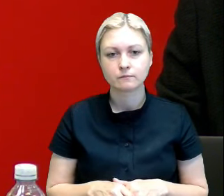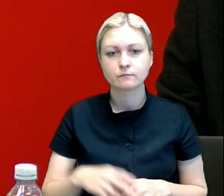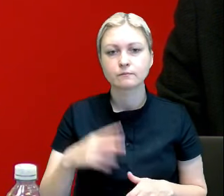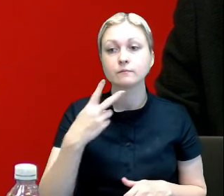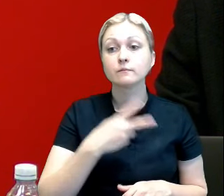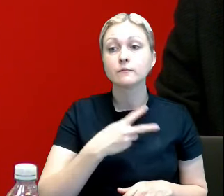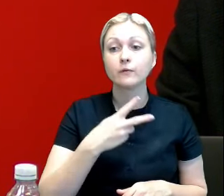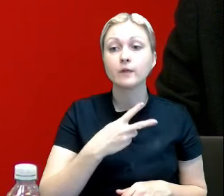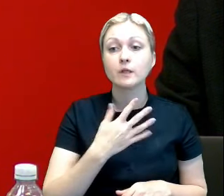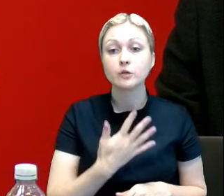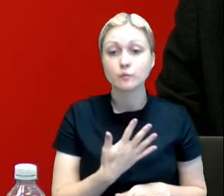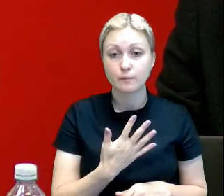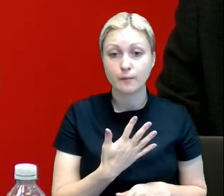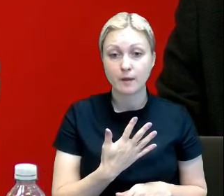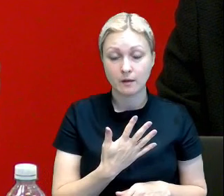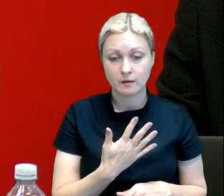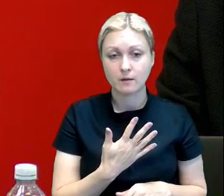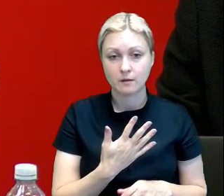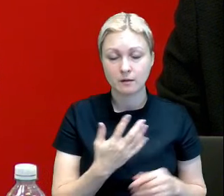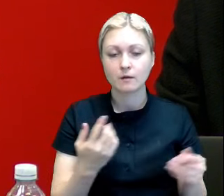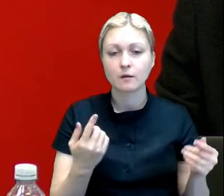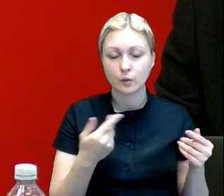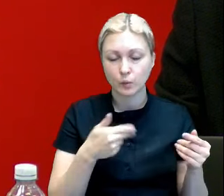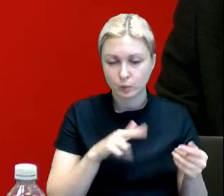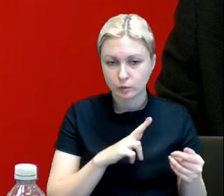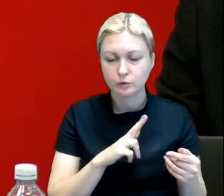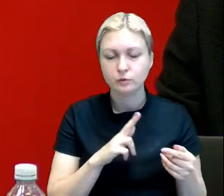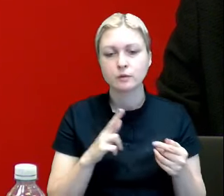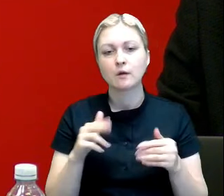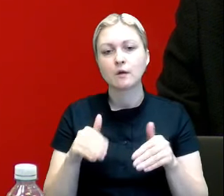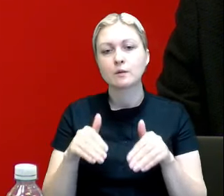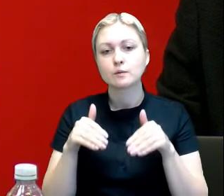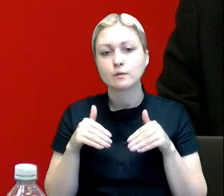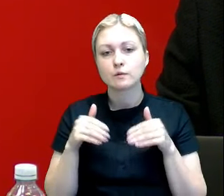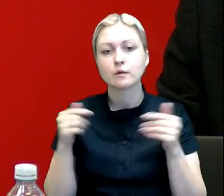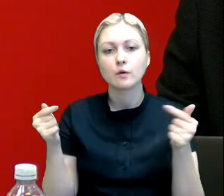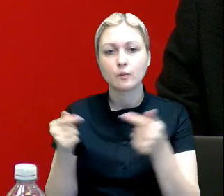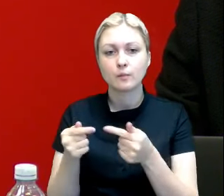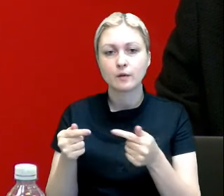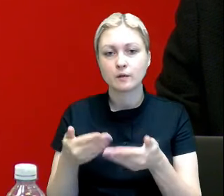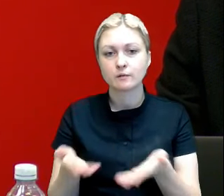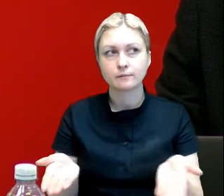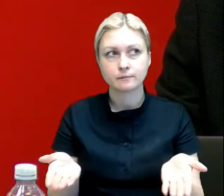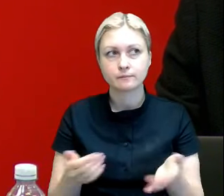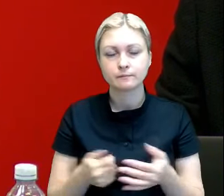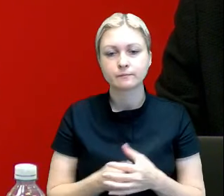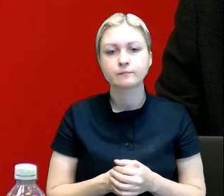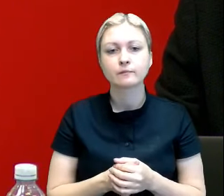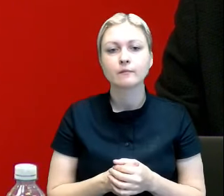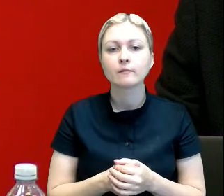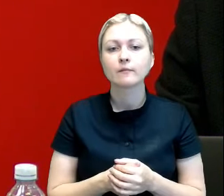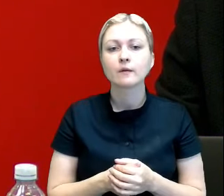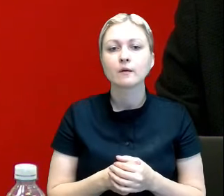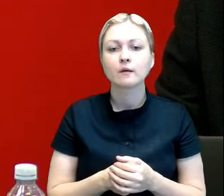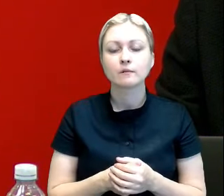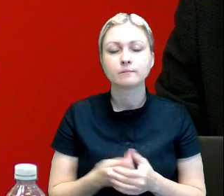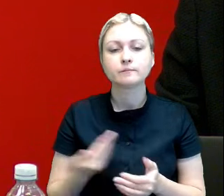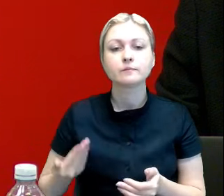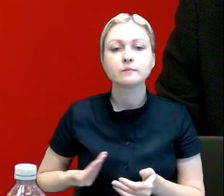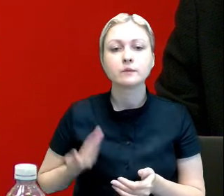25 už prieš ir susilaikiusių pagal sistemą nėra a klausiu kurie negali